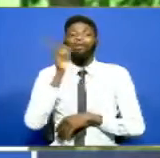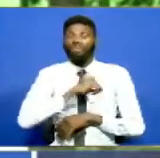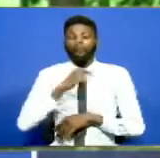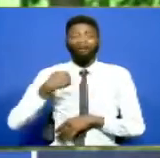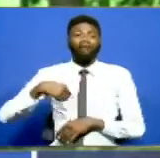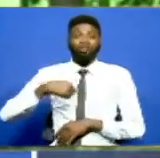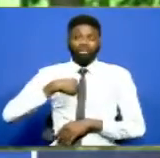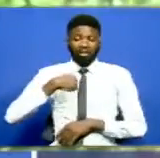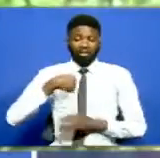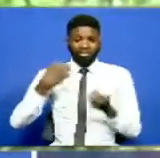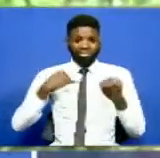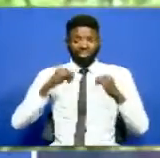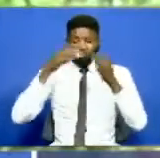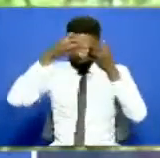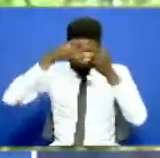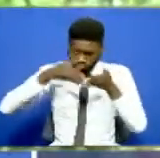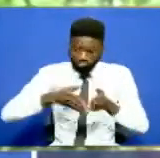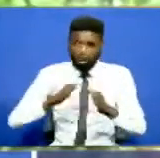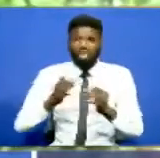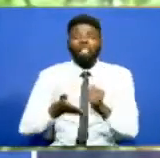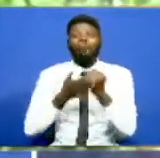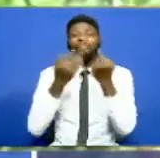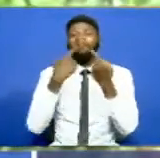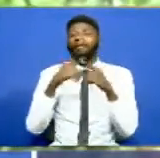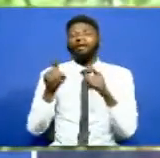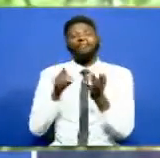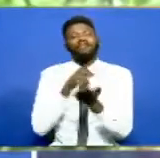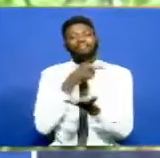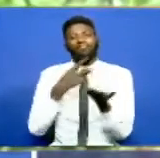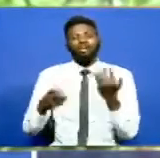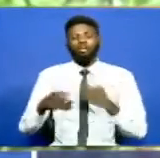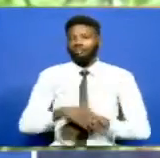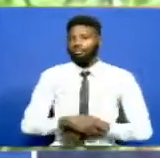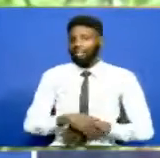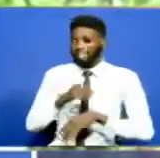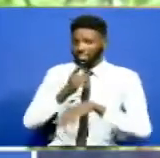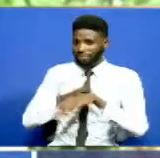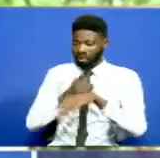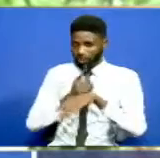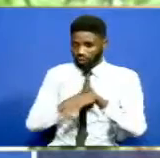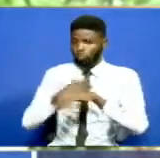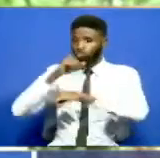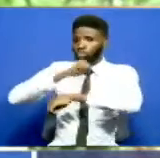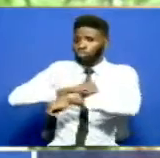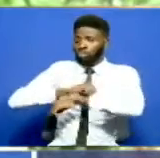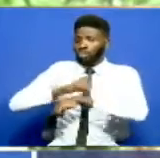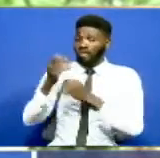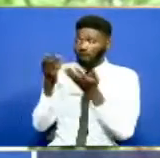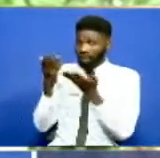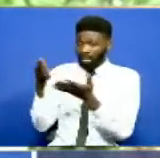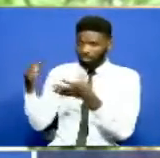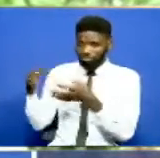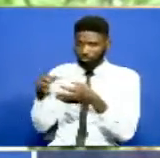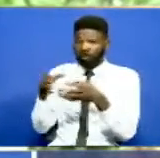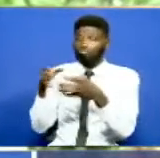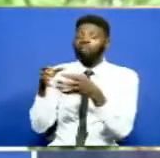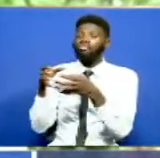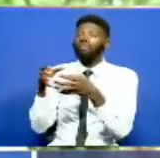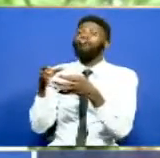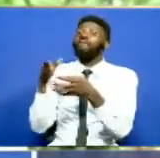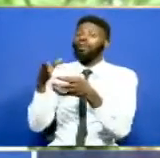ndani tukashindwa la kufanya. Kifika shule kuna vijana wawili wajitokeza. Who dive normal dive in this